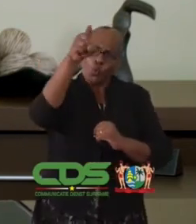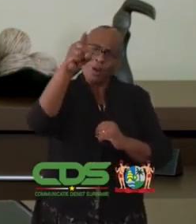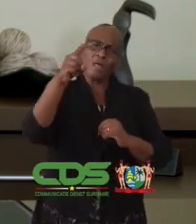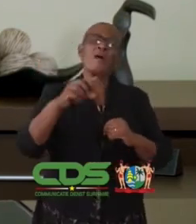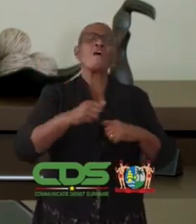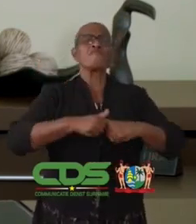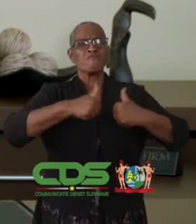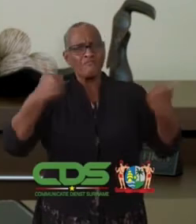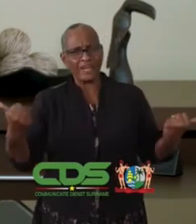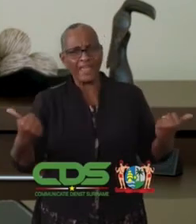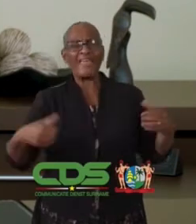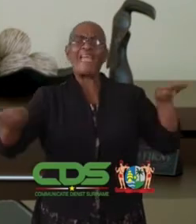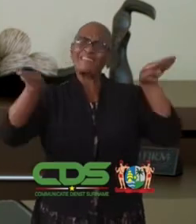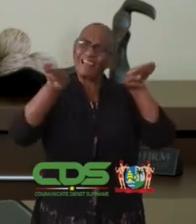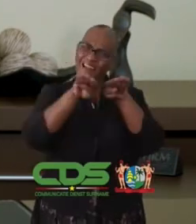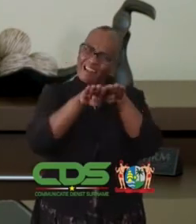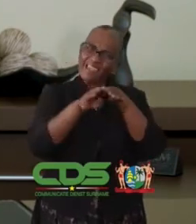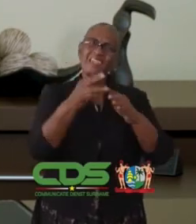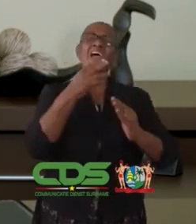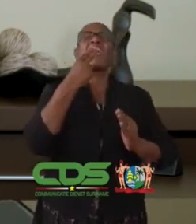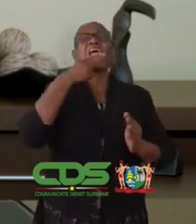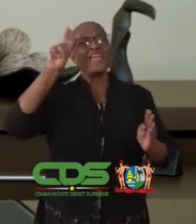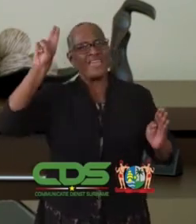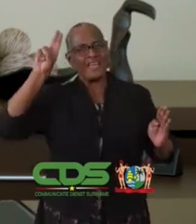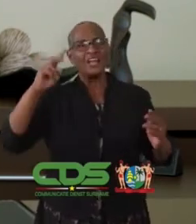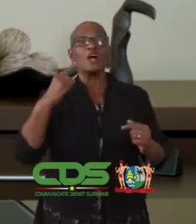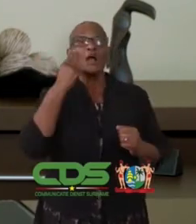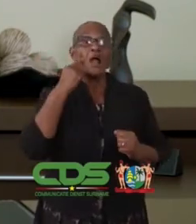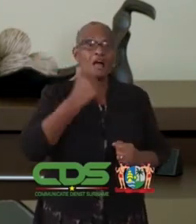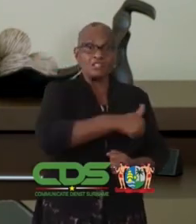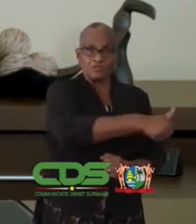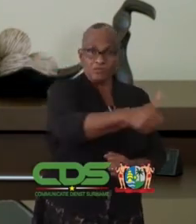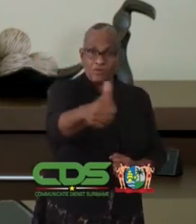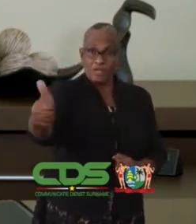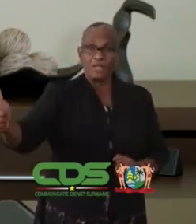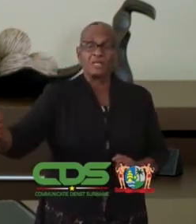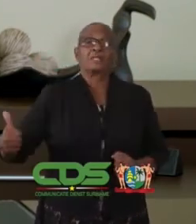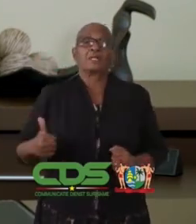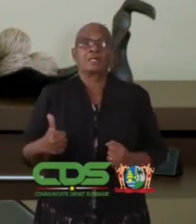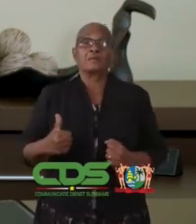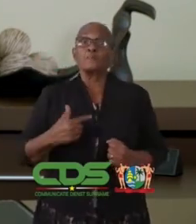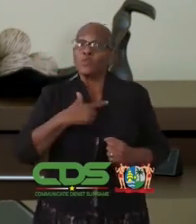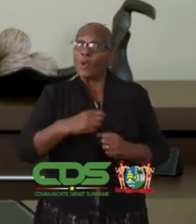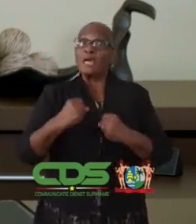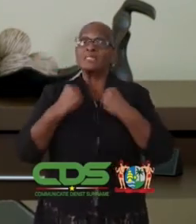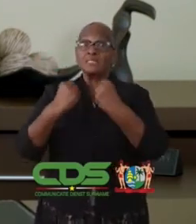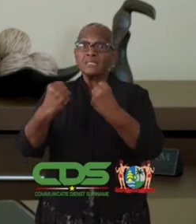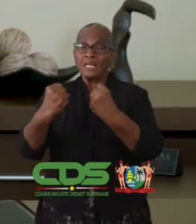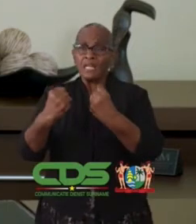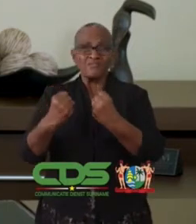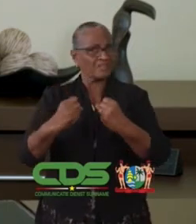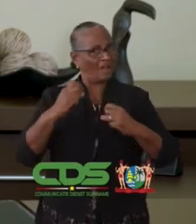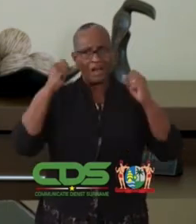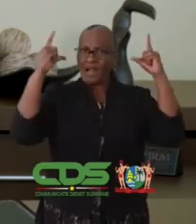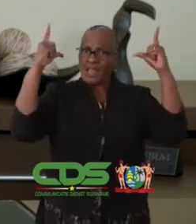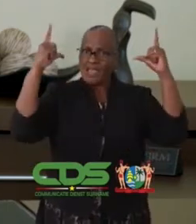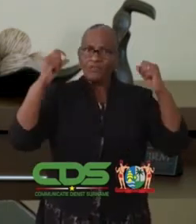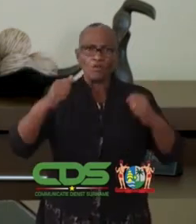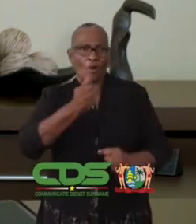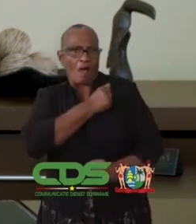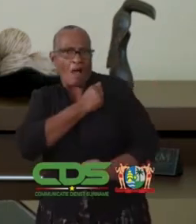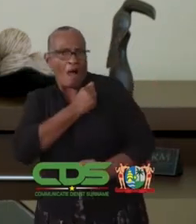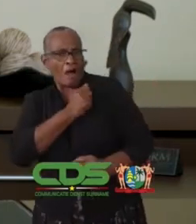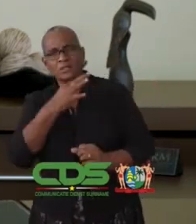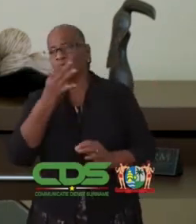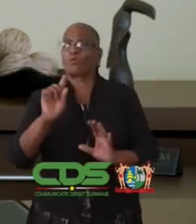Vrijheid, gelijkheid en eerlijke kansen voor ons allemaal. Dat we streven naar een leven dat niet bepaald